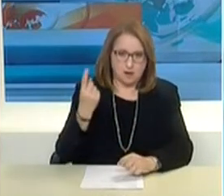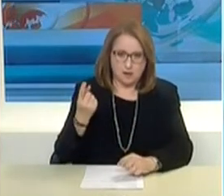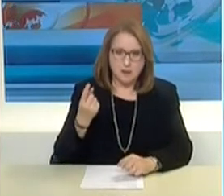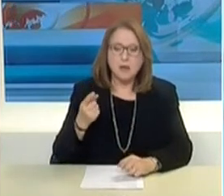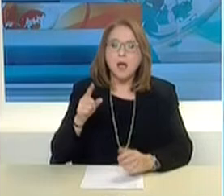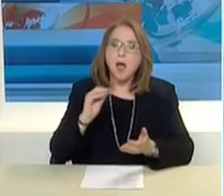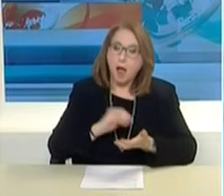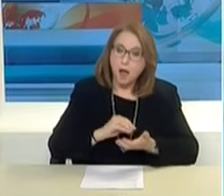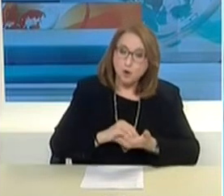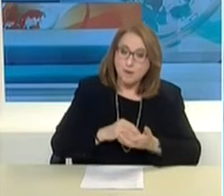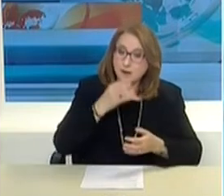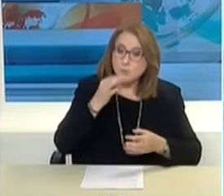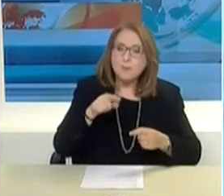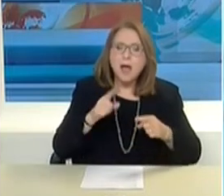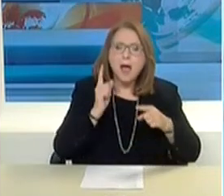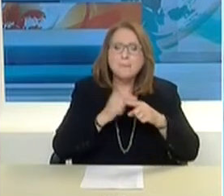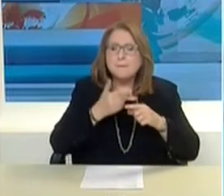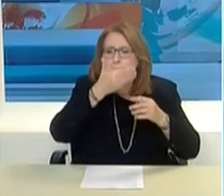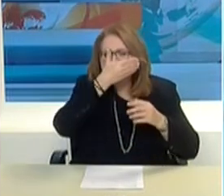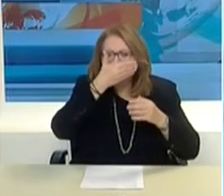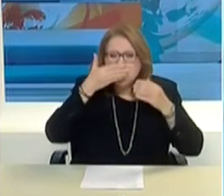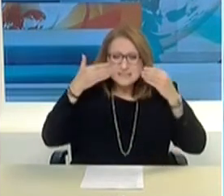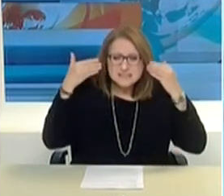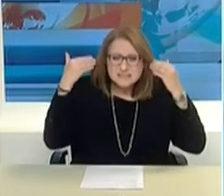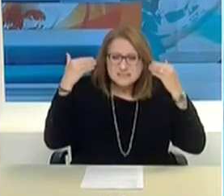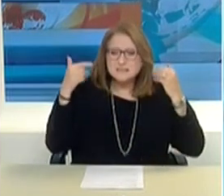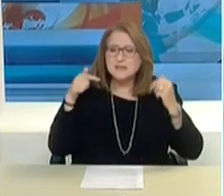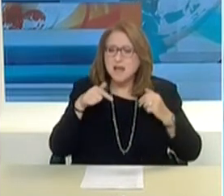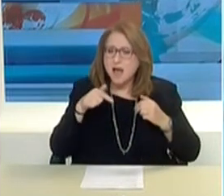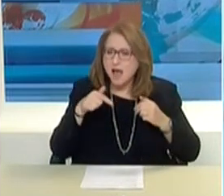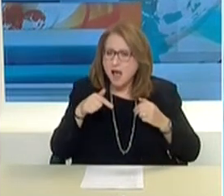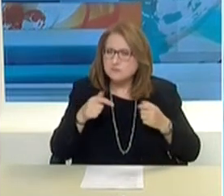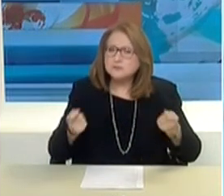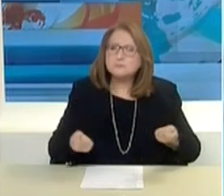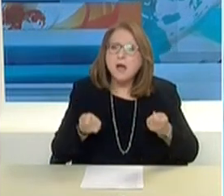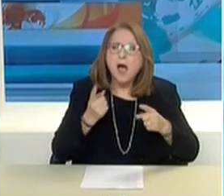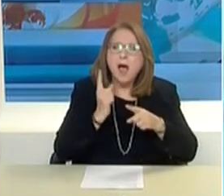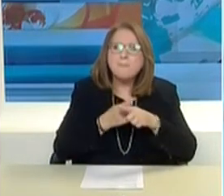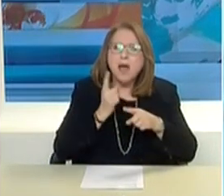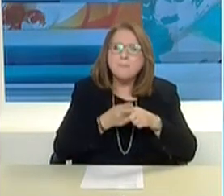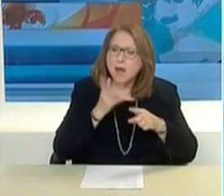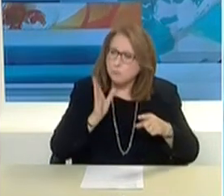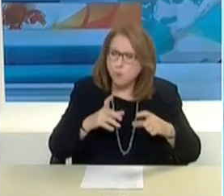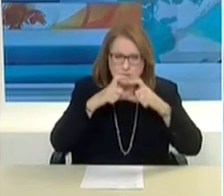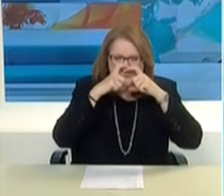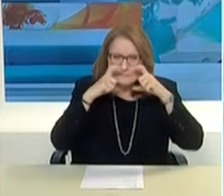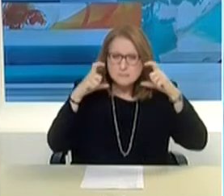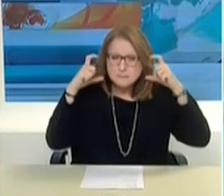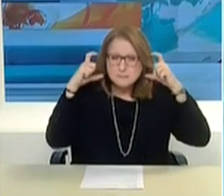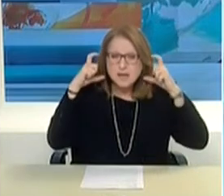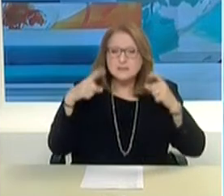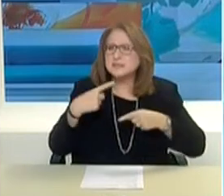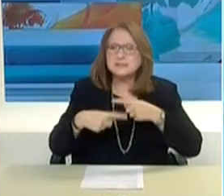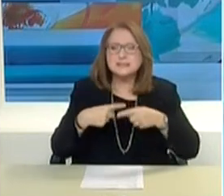τονίσουμε επίσης ότι οι απλές, οι μάσκες χρησιμοποιούνται στον κορονοϊό. Μπορούν να χρησιμοποιηθούν και στον κορονοϊό.